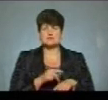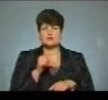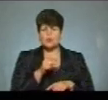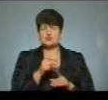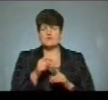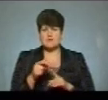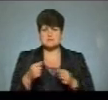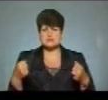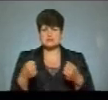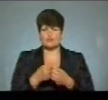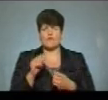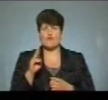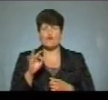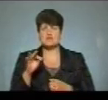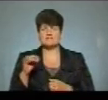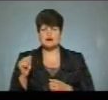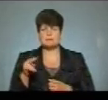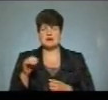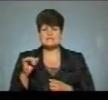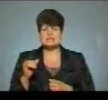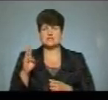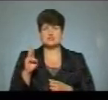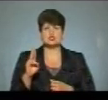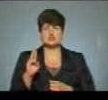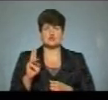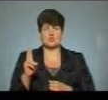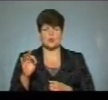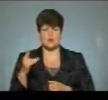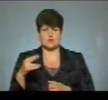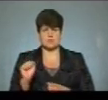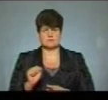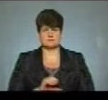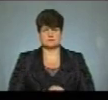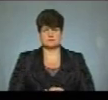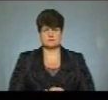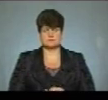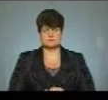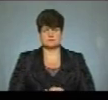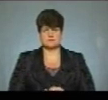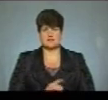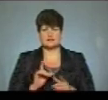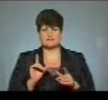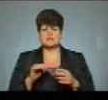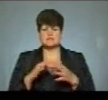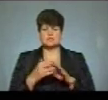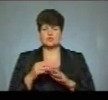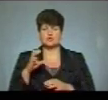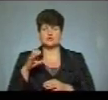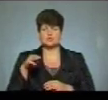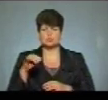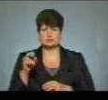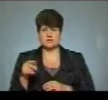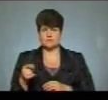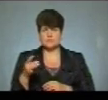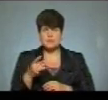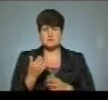словами, зіткнулися Volkswagen Passat і Шкода Октавія. Подробиці знає Діана Ярошенко. Ми на в'їзді в село Ступки Тернопільського району.